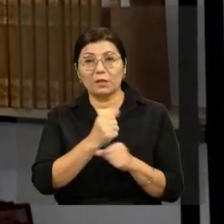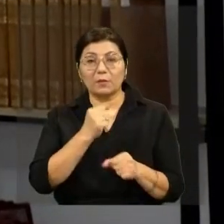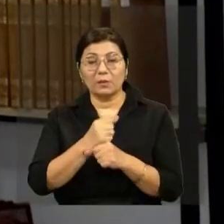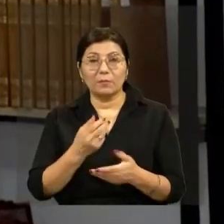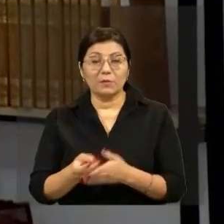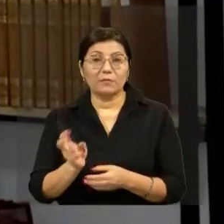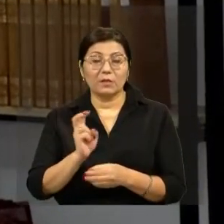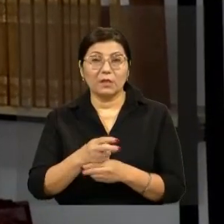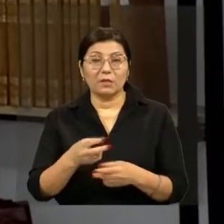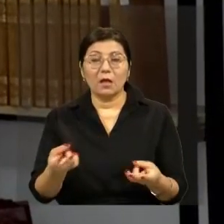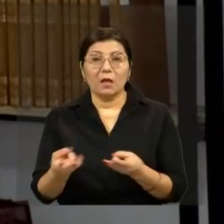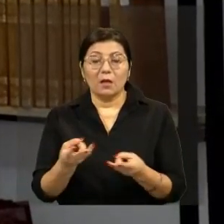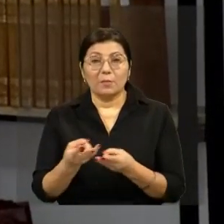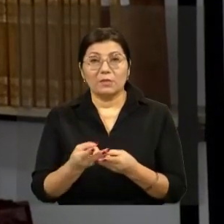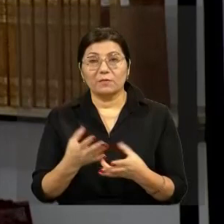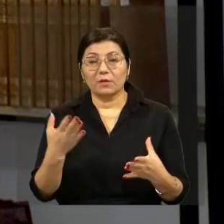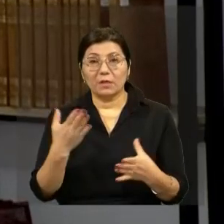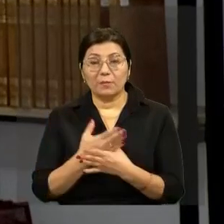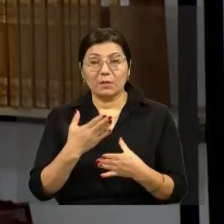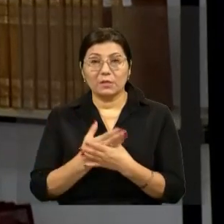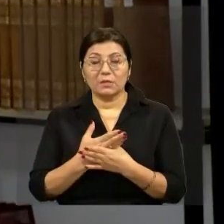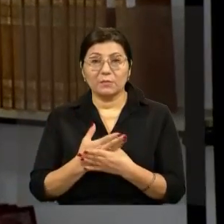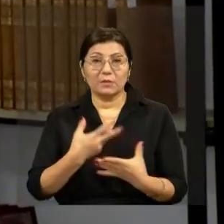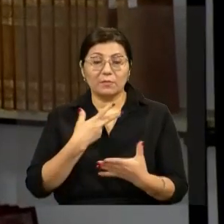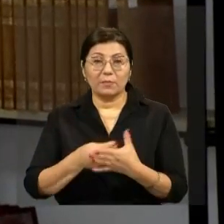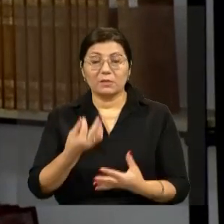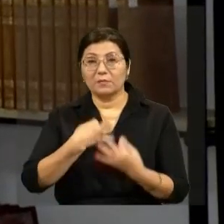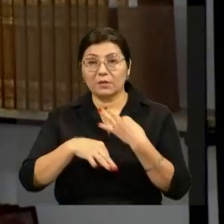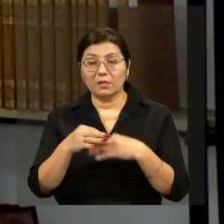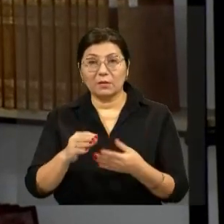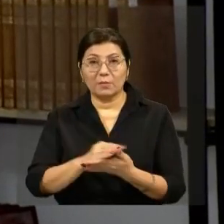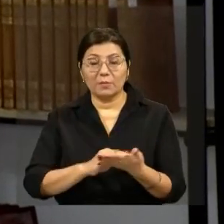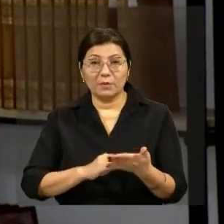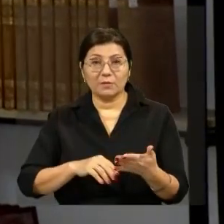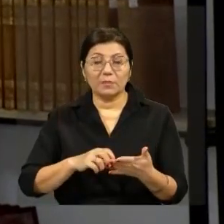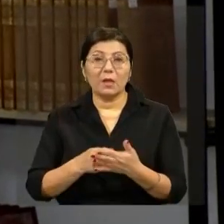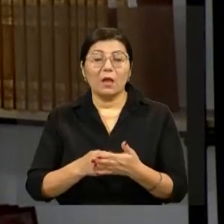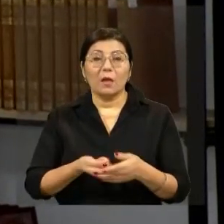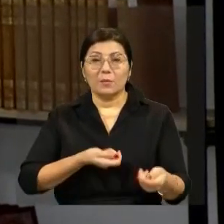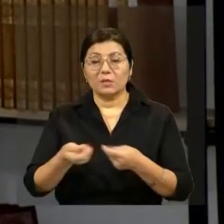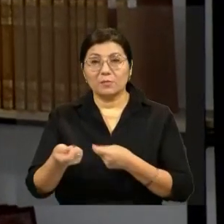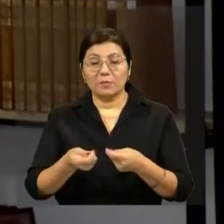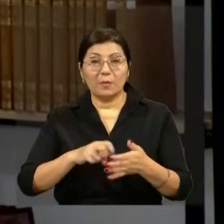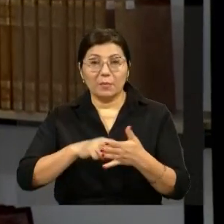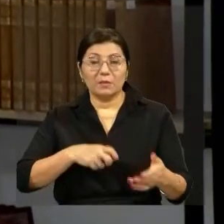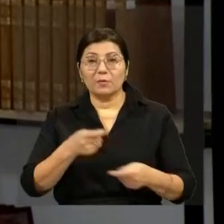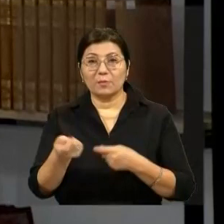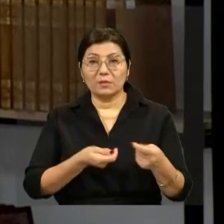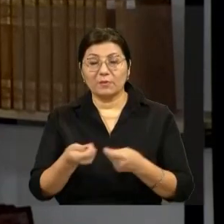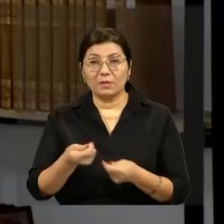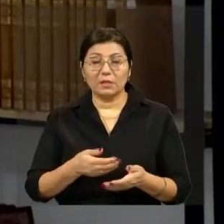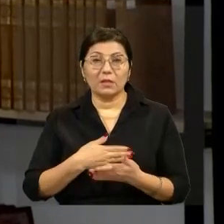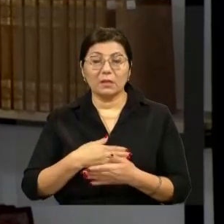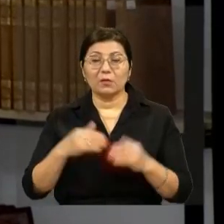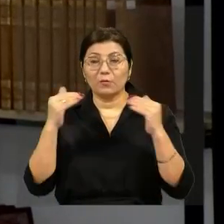поступают запросы от нуждающихся в оказании материальной поддержки, покупка лекарств, мы пишем письмо руководству для выделения средств. То есть материальный университет